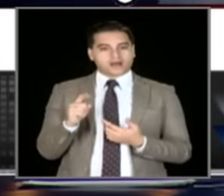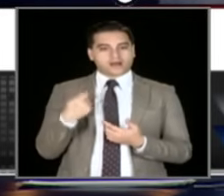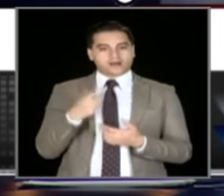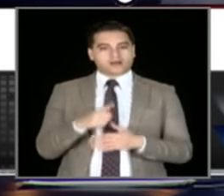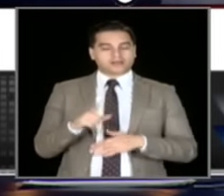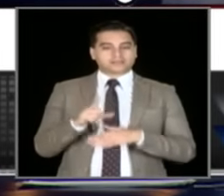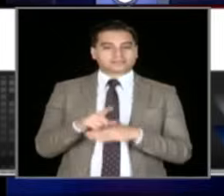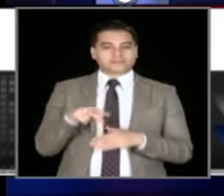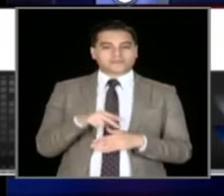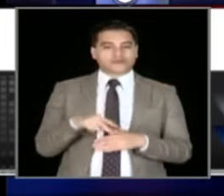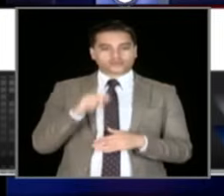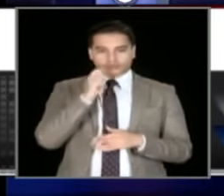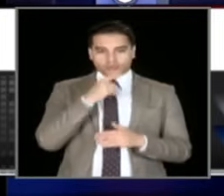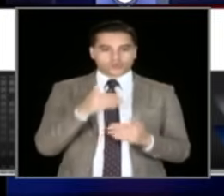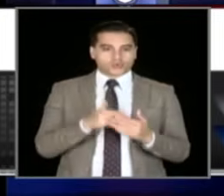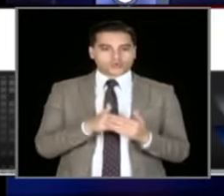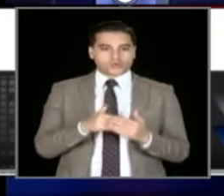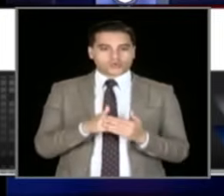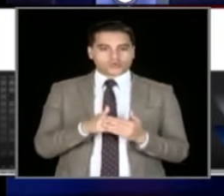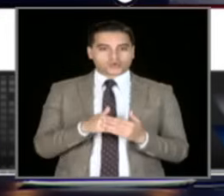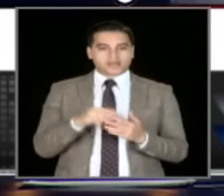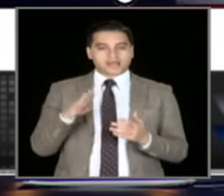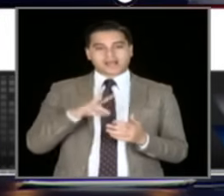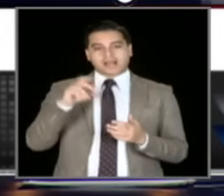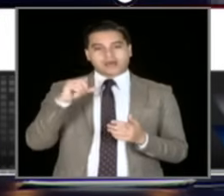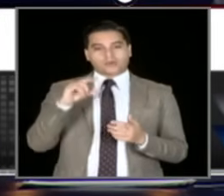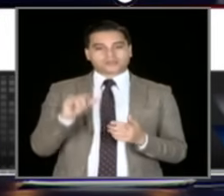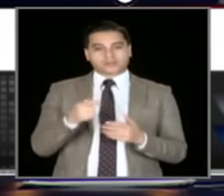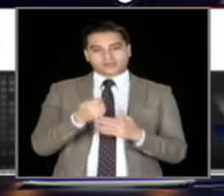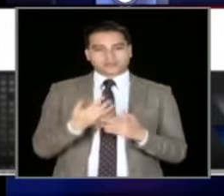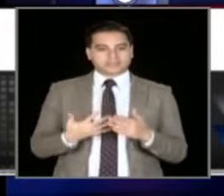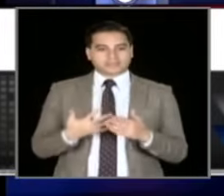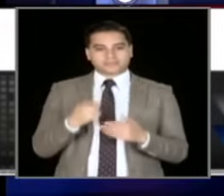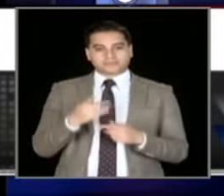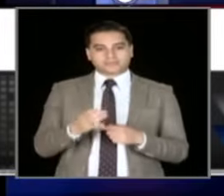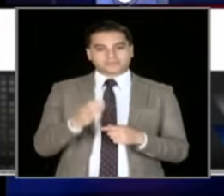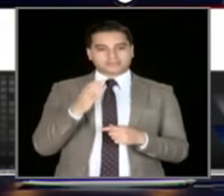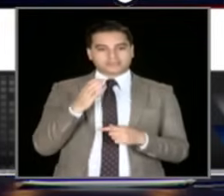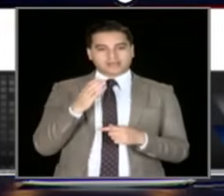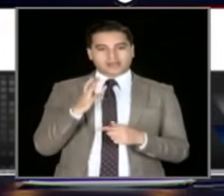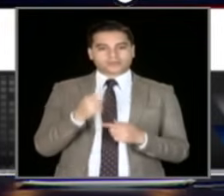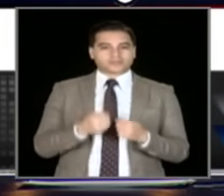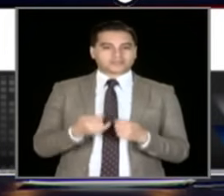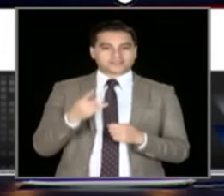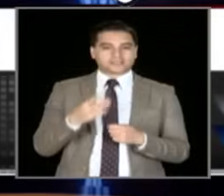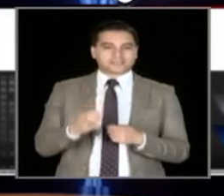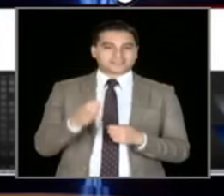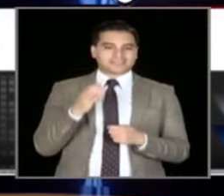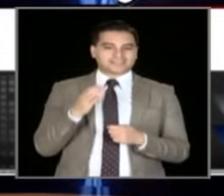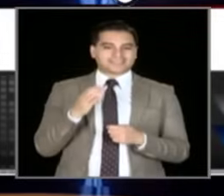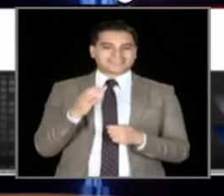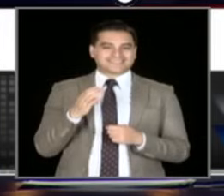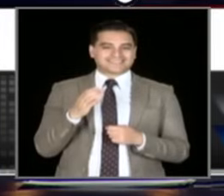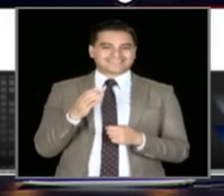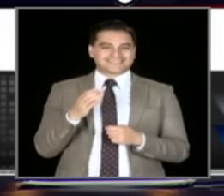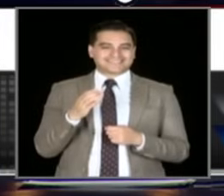الحكم 28 يوم. كلاوديا، ناقص 5 نقط أو زائد 10 نقط؟ بلاش الحركة